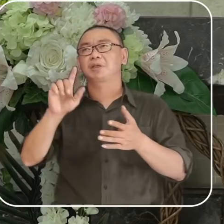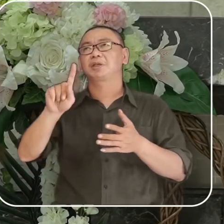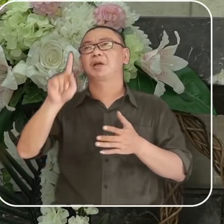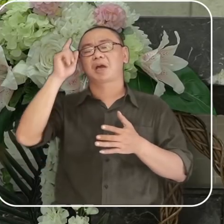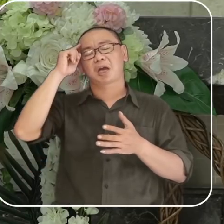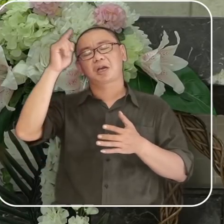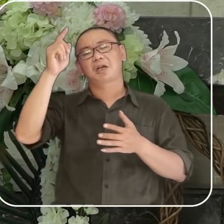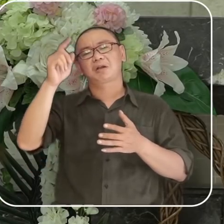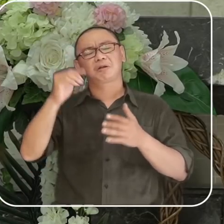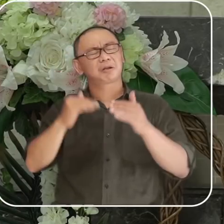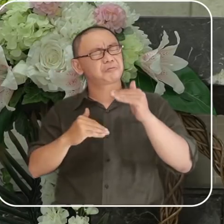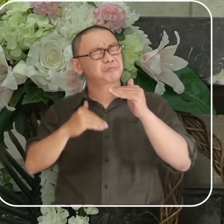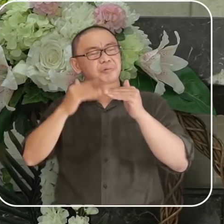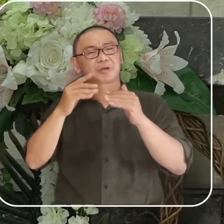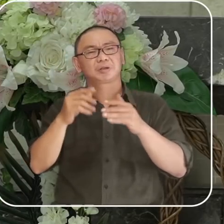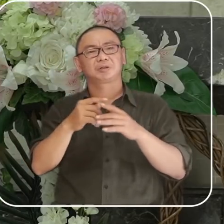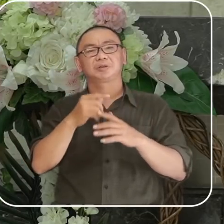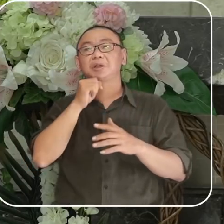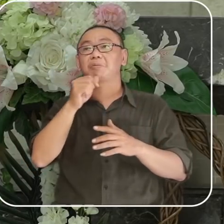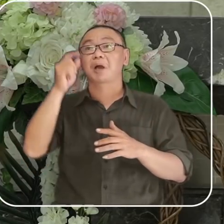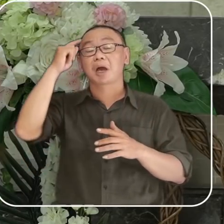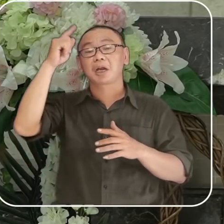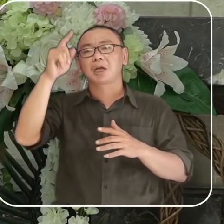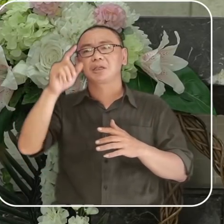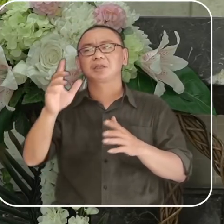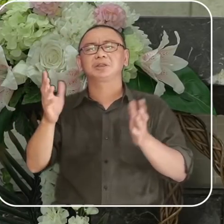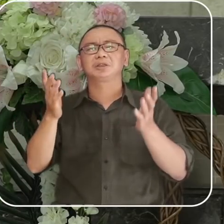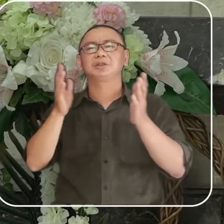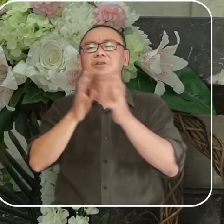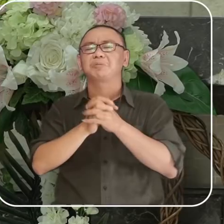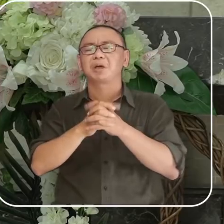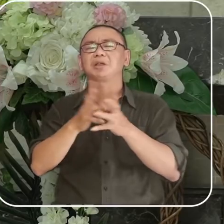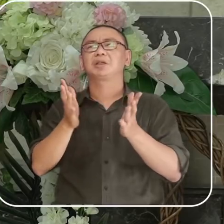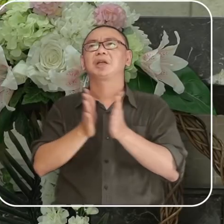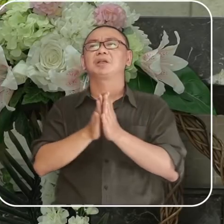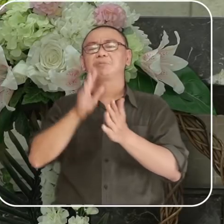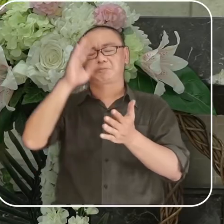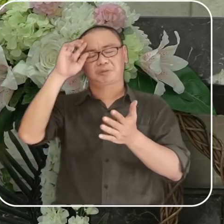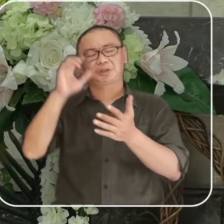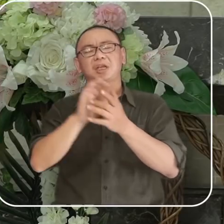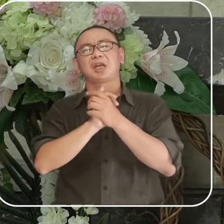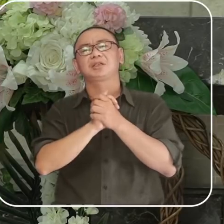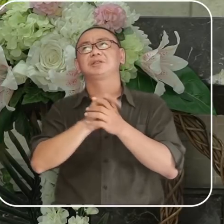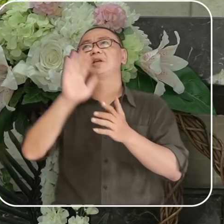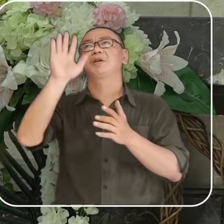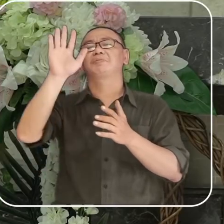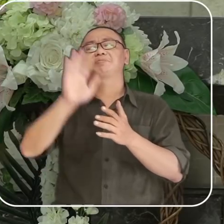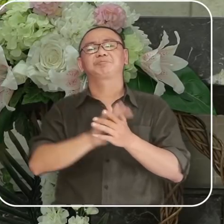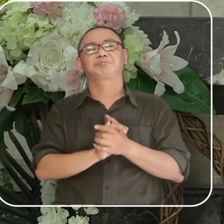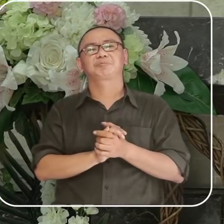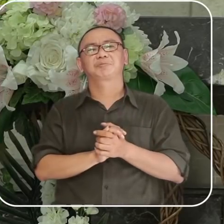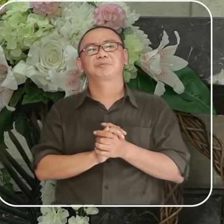lebih mendalam lagi siapa Allah yang disembah dan yang dipercayainya. Kasih